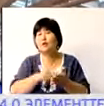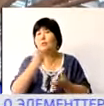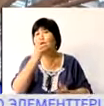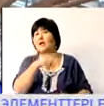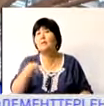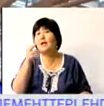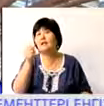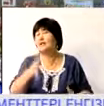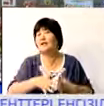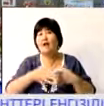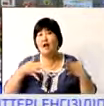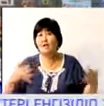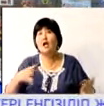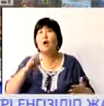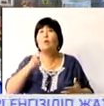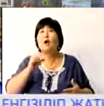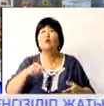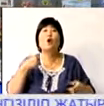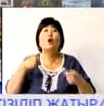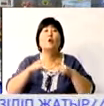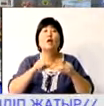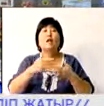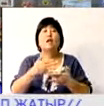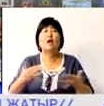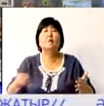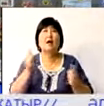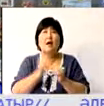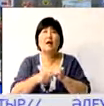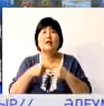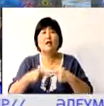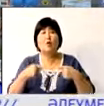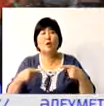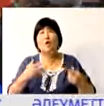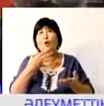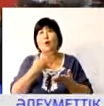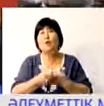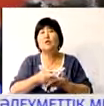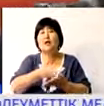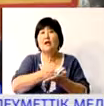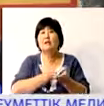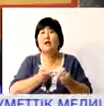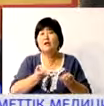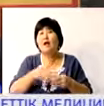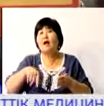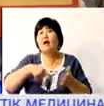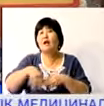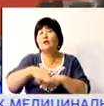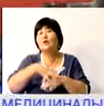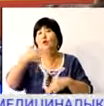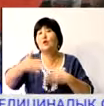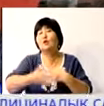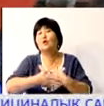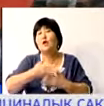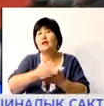миллиард теңгеден асады. Магнум супермаркеті тауар түрлерінің әралуандығымен қоса өз наубайханасы арқылы қала тұрғындарына 50-ге жуық